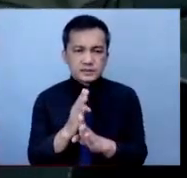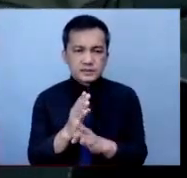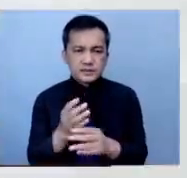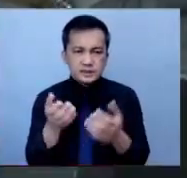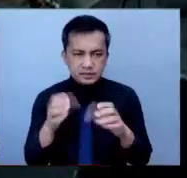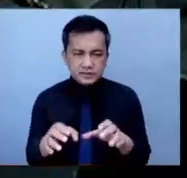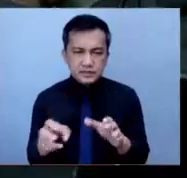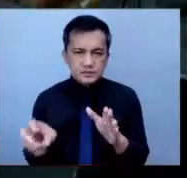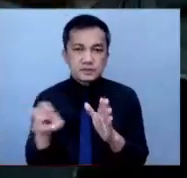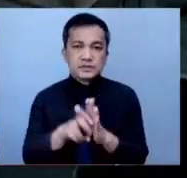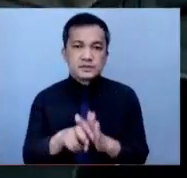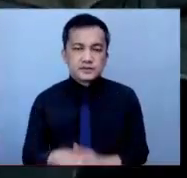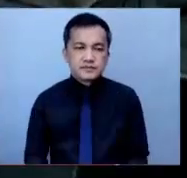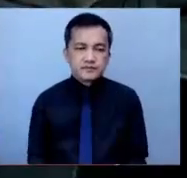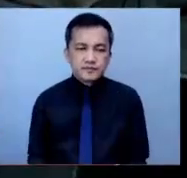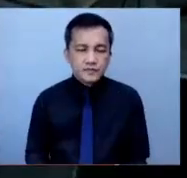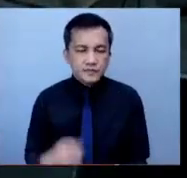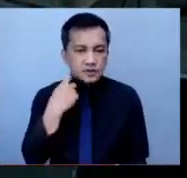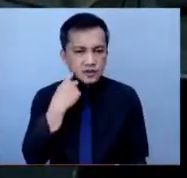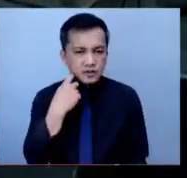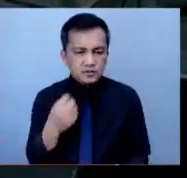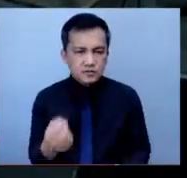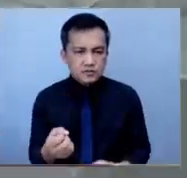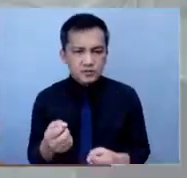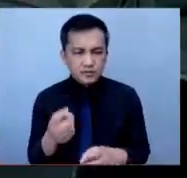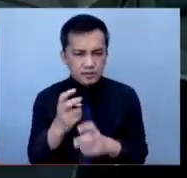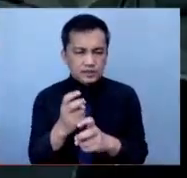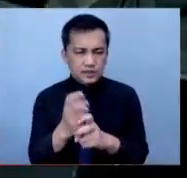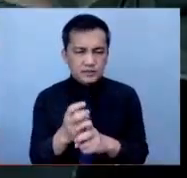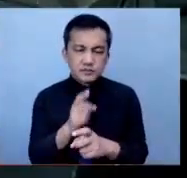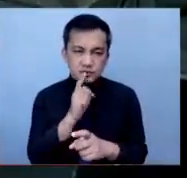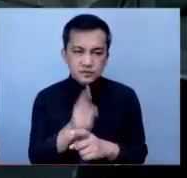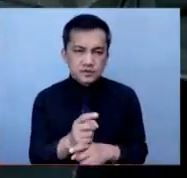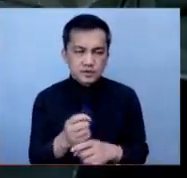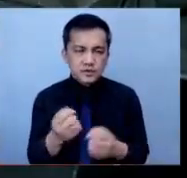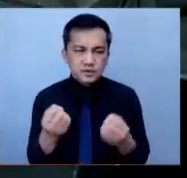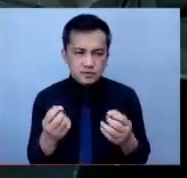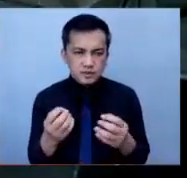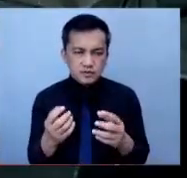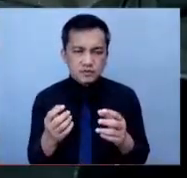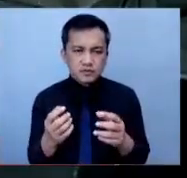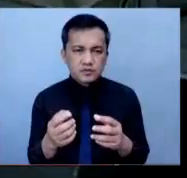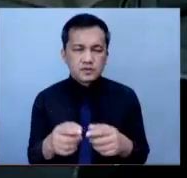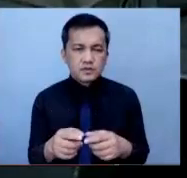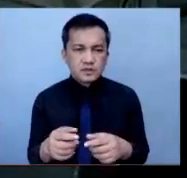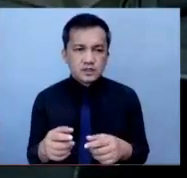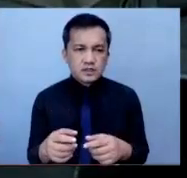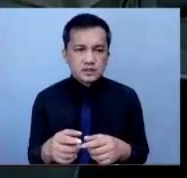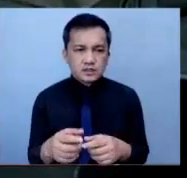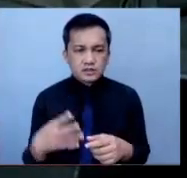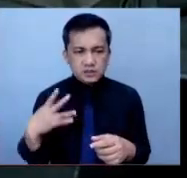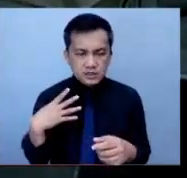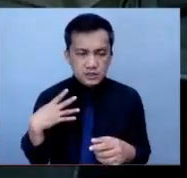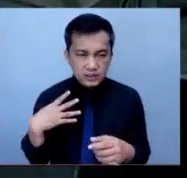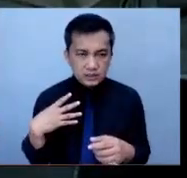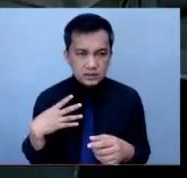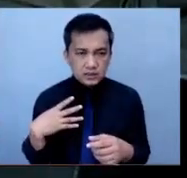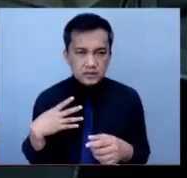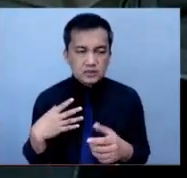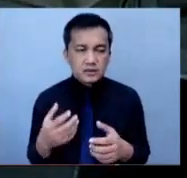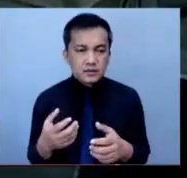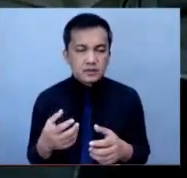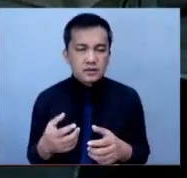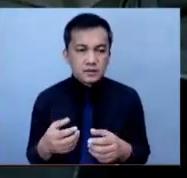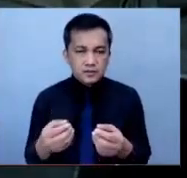Chance passenger. Kanina, mahirap talaga. Kasi marami talagang nagaantay din na